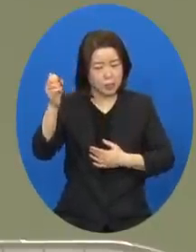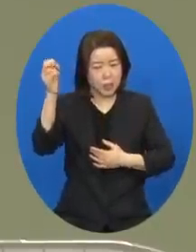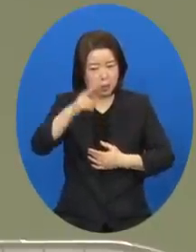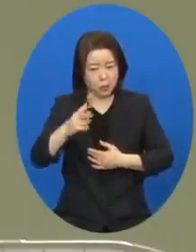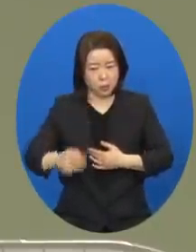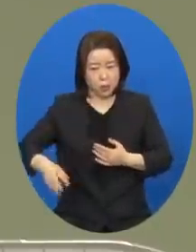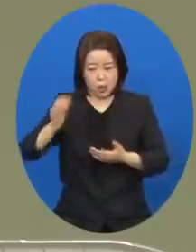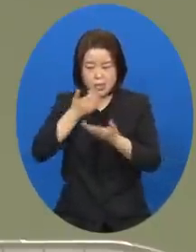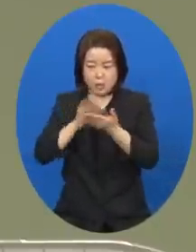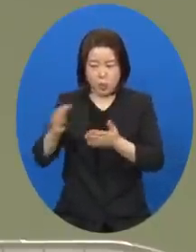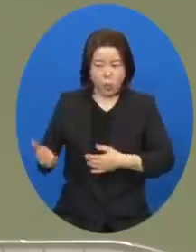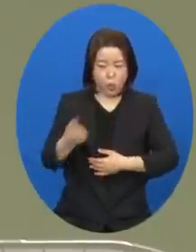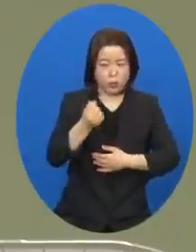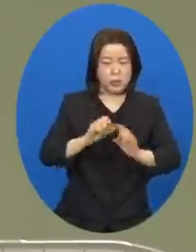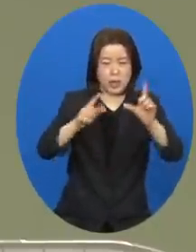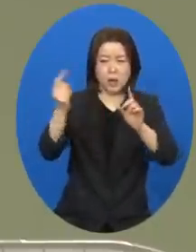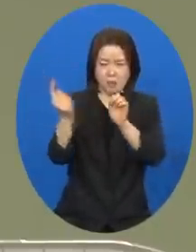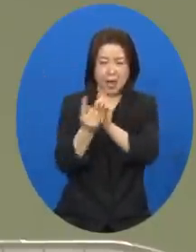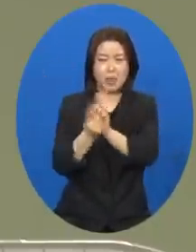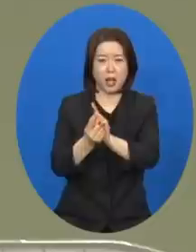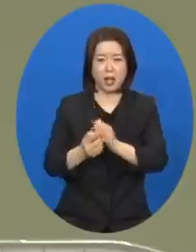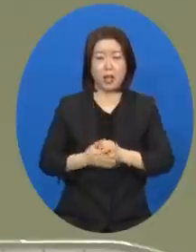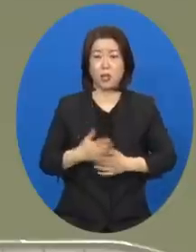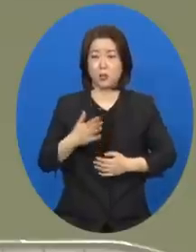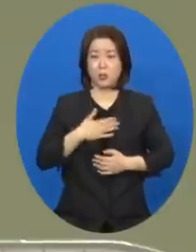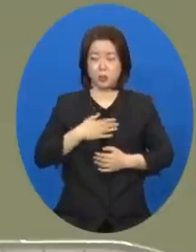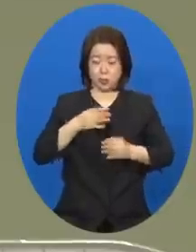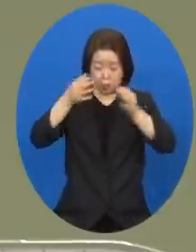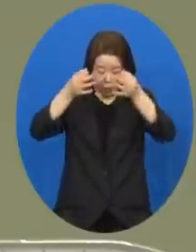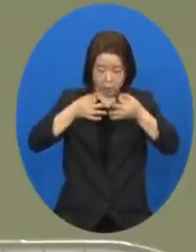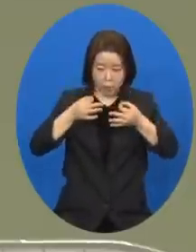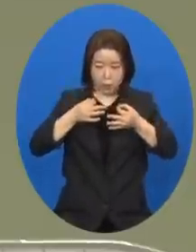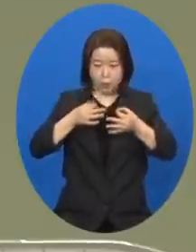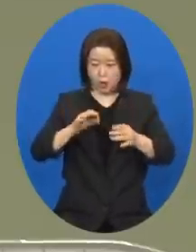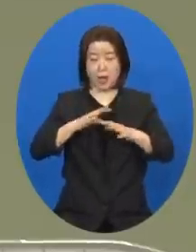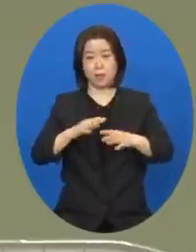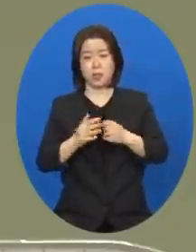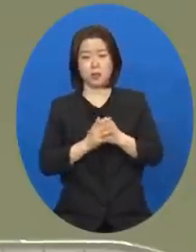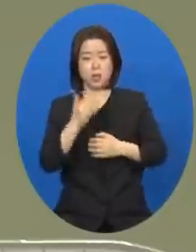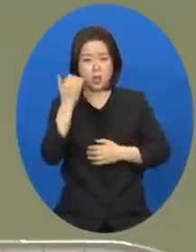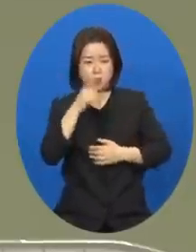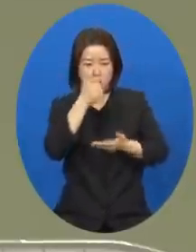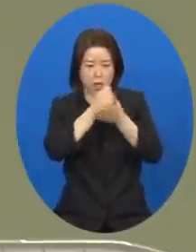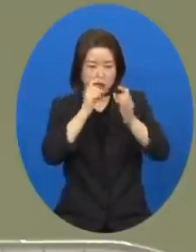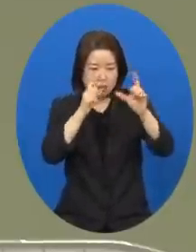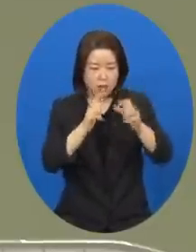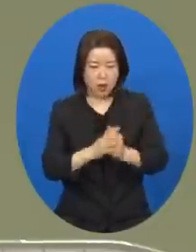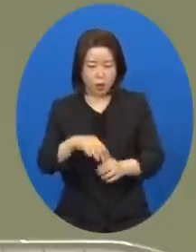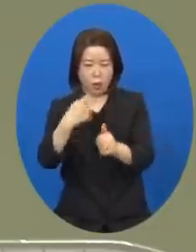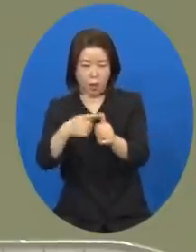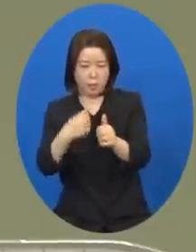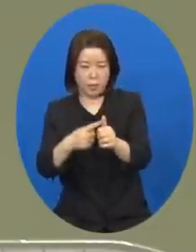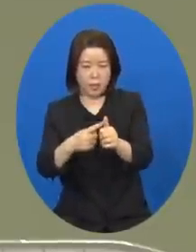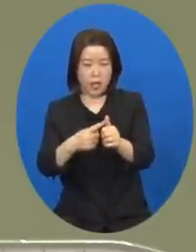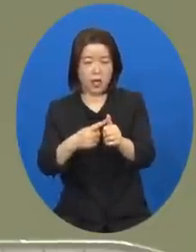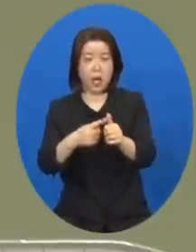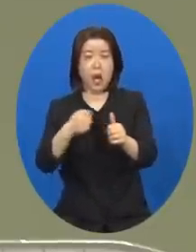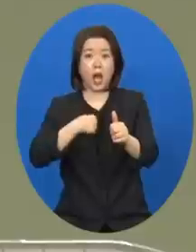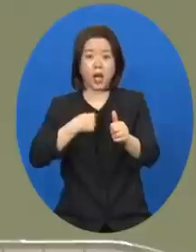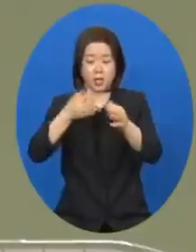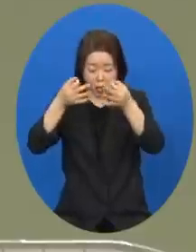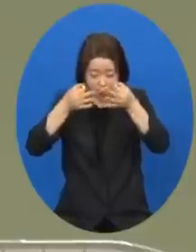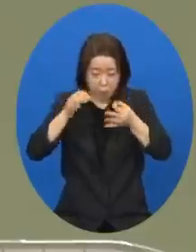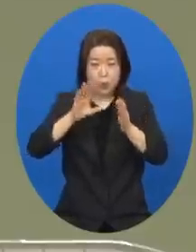놀랄 정도로 누군가를 정죄하고 판단하고 비난하는 저를 발견할 때가 있어요. 어떻게 저런 사람이